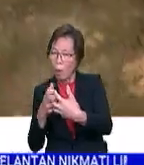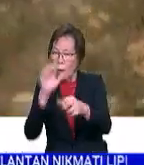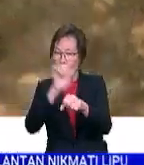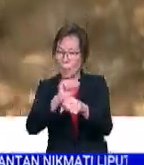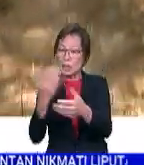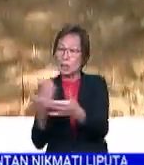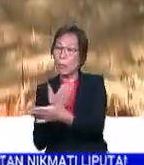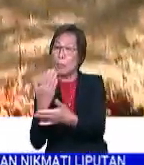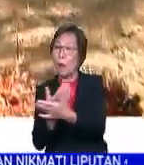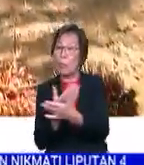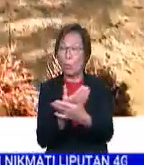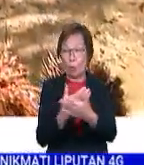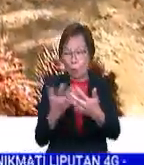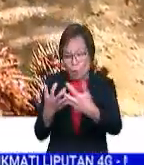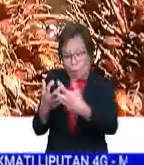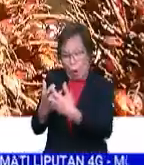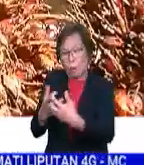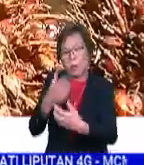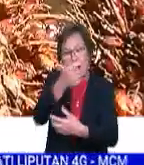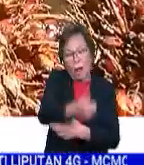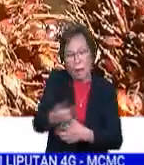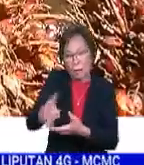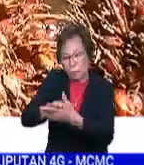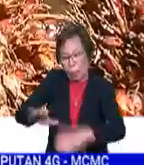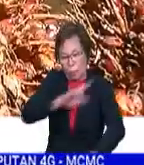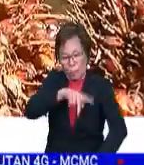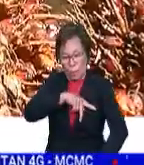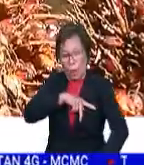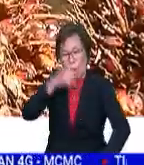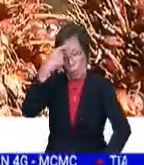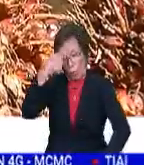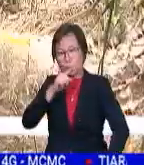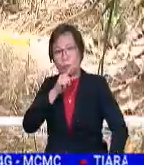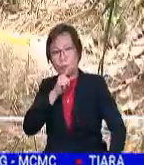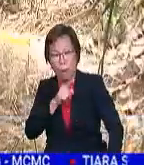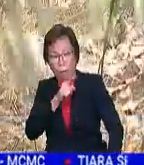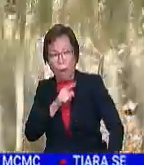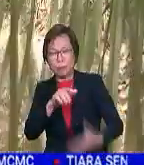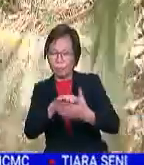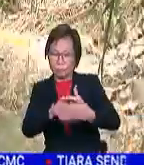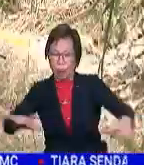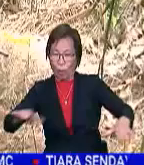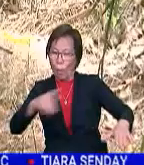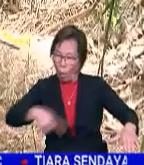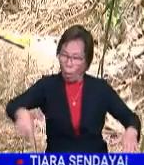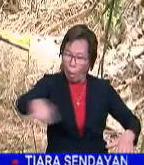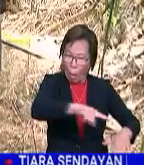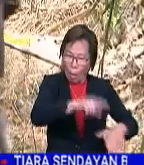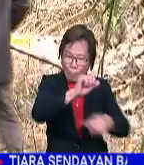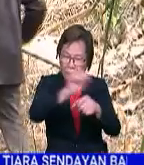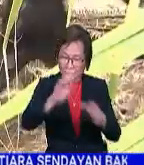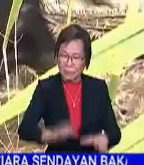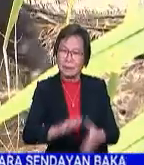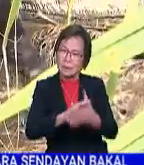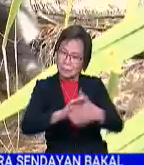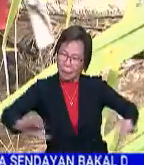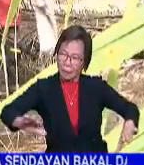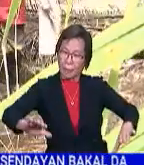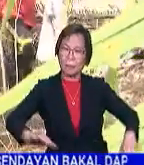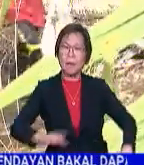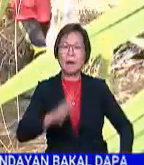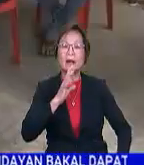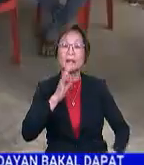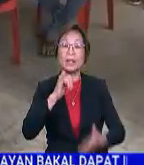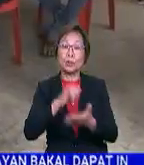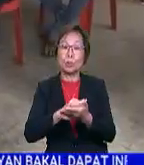pekerja baharu selain peralatan keselamatan peribadi bagi memastikan keselamatan mereka di tempat kerja. Beliau